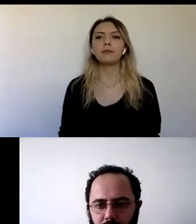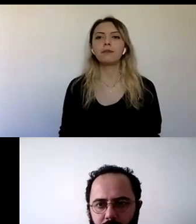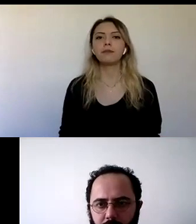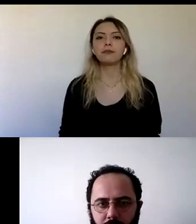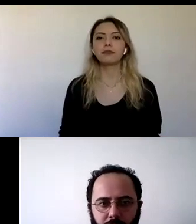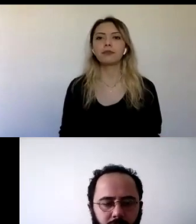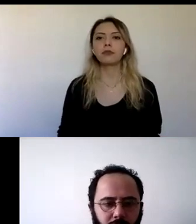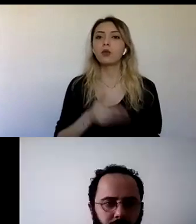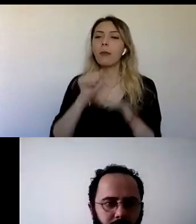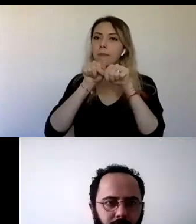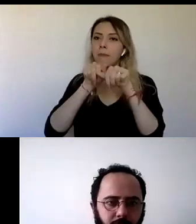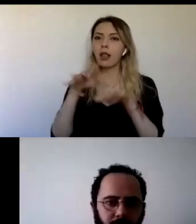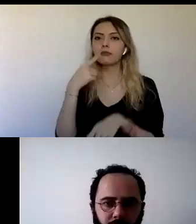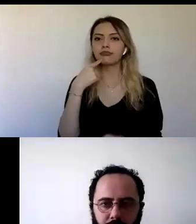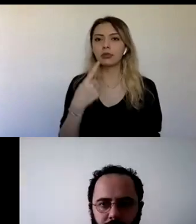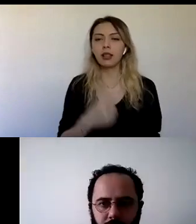publish dediniz. Bu arada